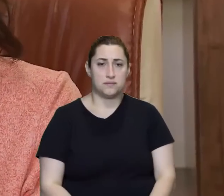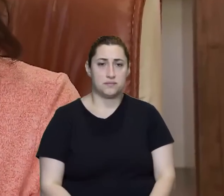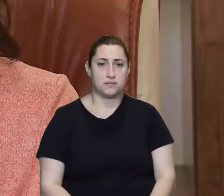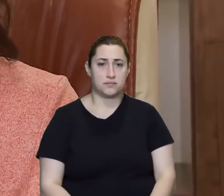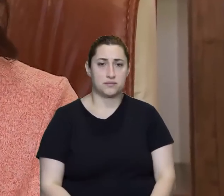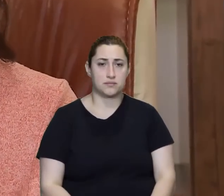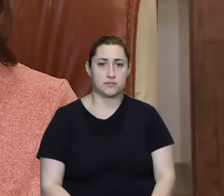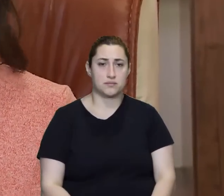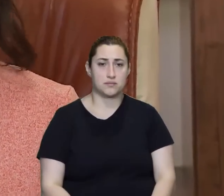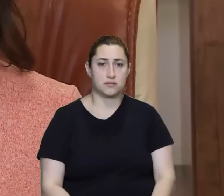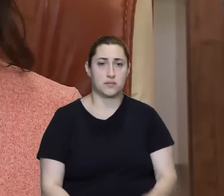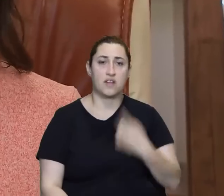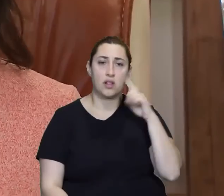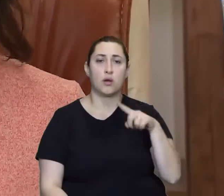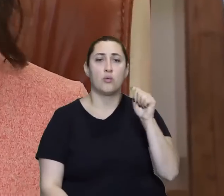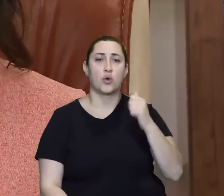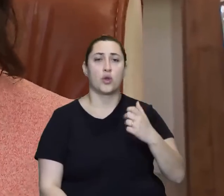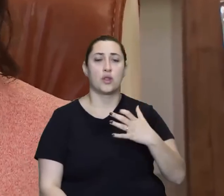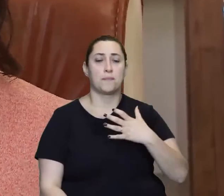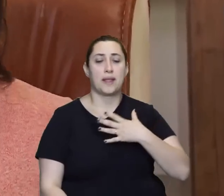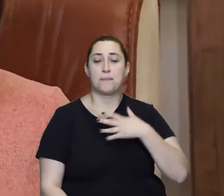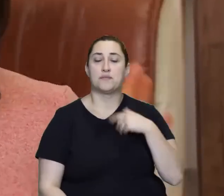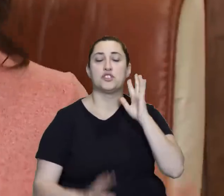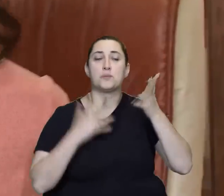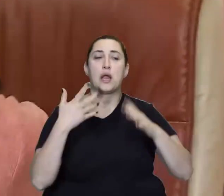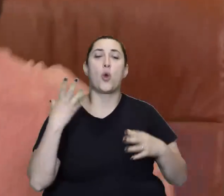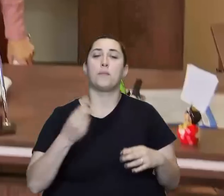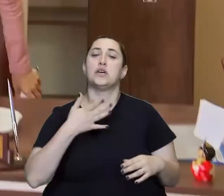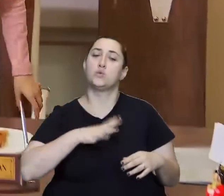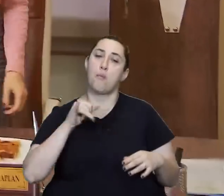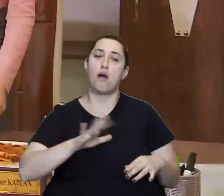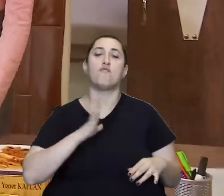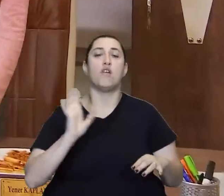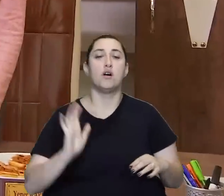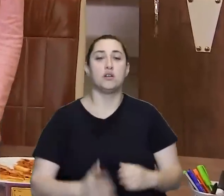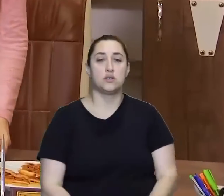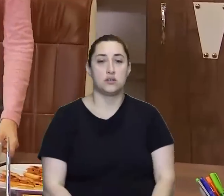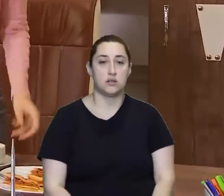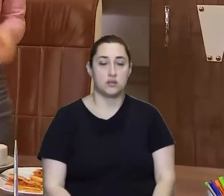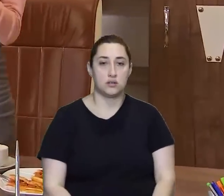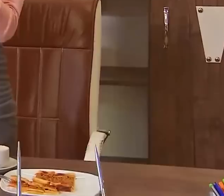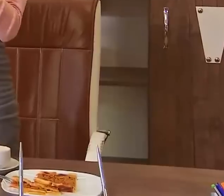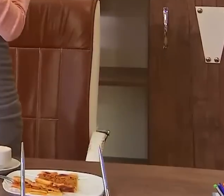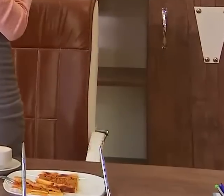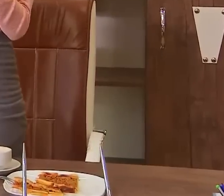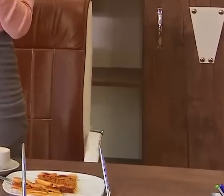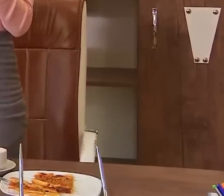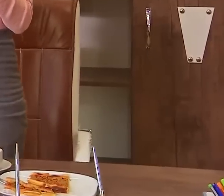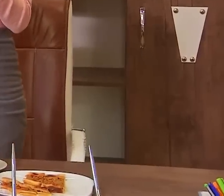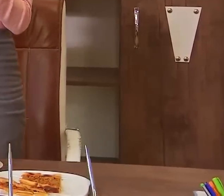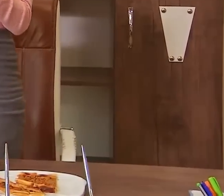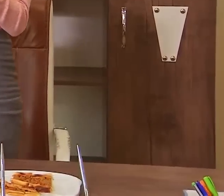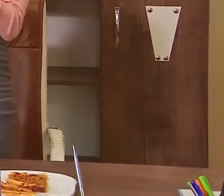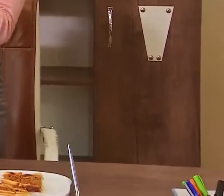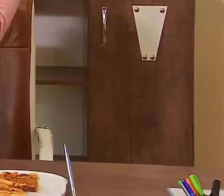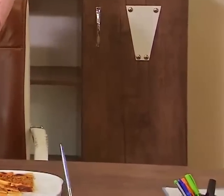bozmadan alt dudağının kenarını sildi. Valla bugün kendini şımart Mehtap. Hakkındır. Kalkıp telefonunu aldı, arama yaptı. Yüzüne bir